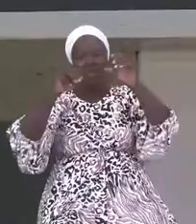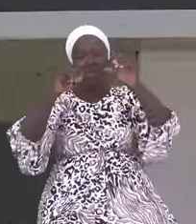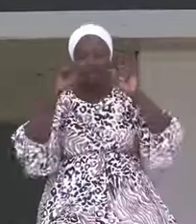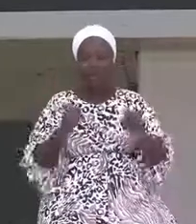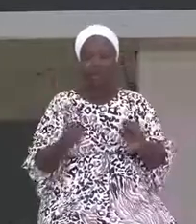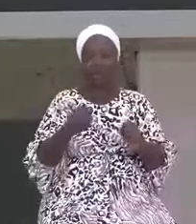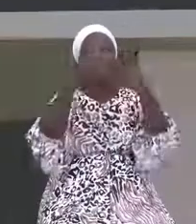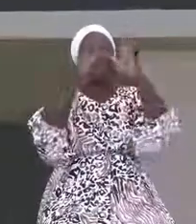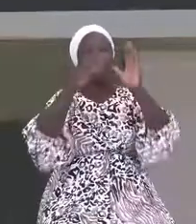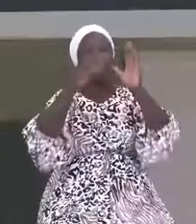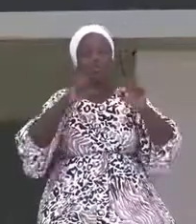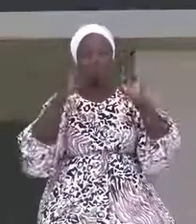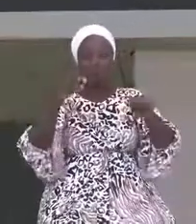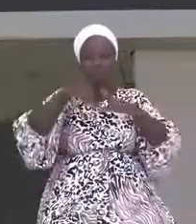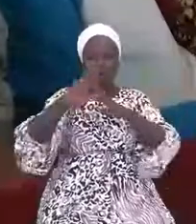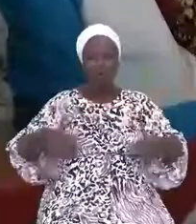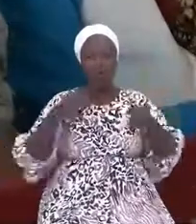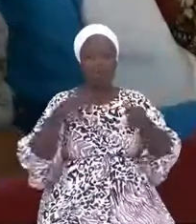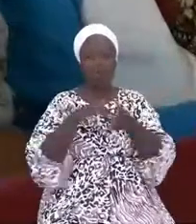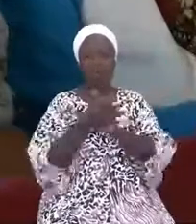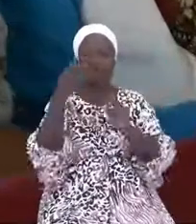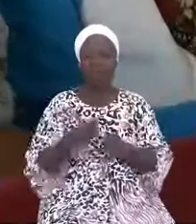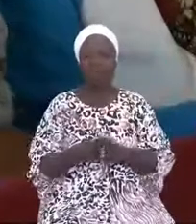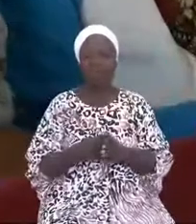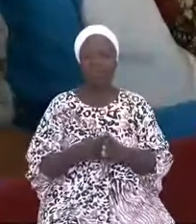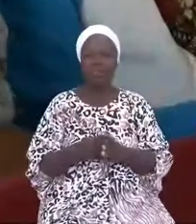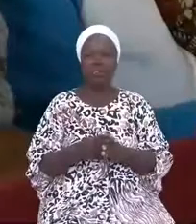dans ta vie au nom de Jésus.